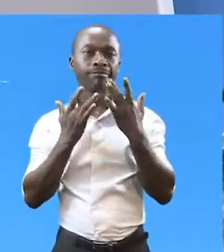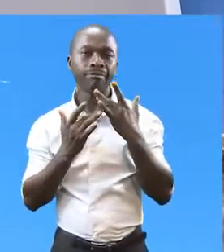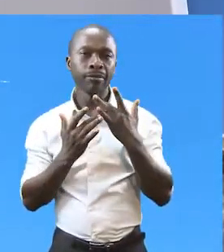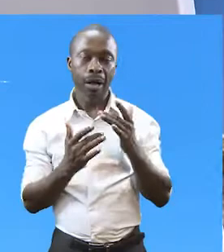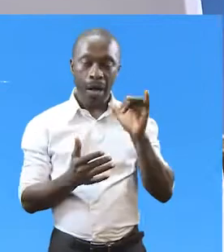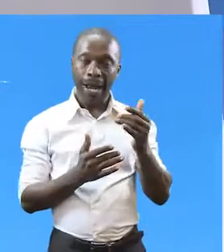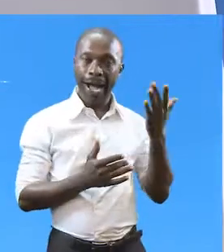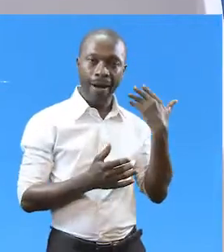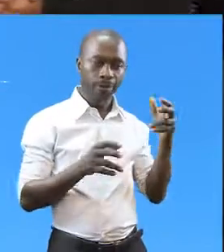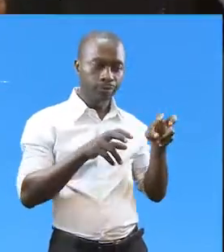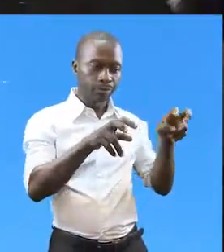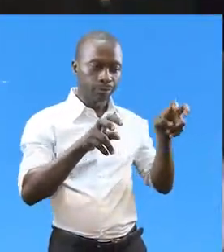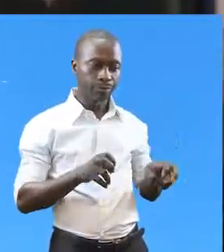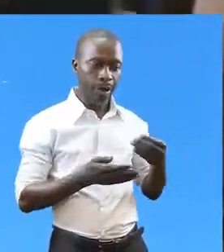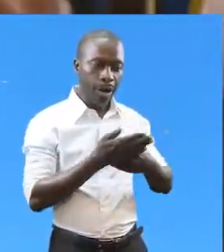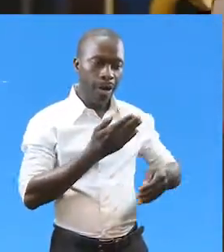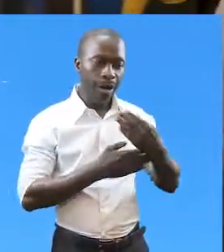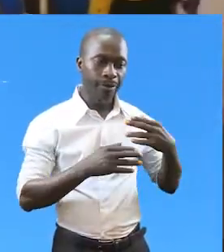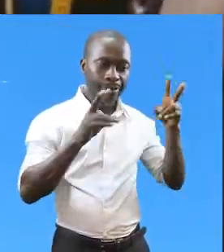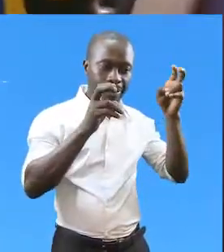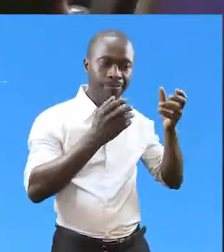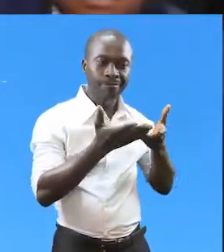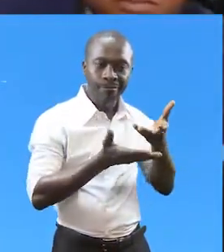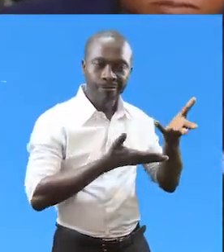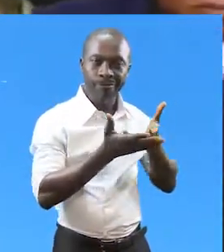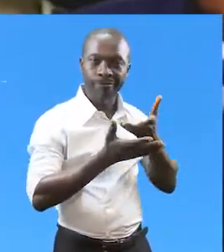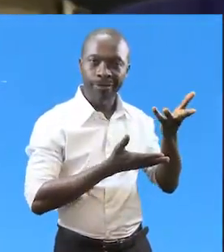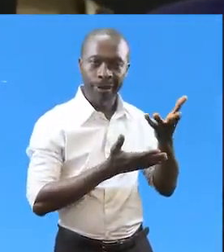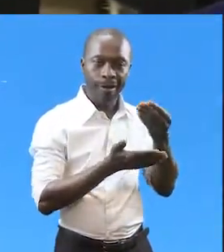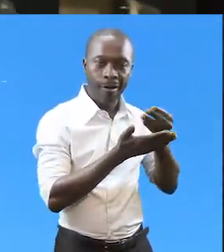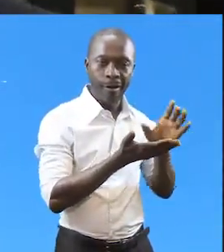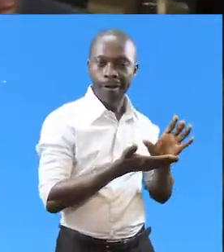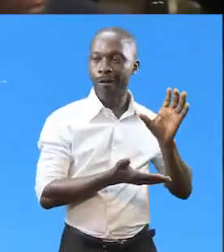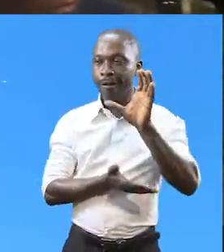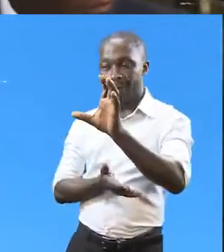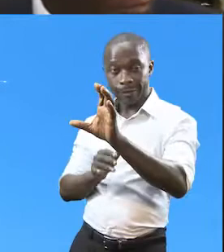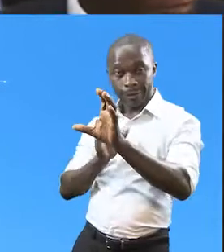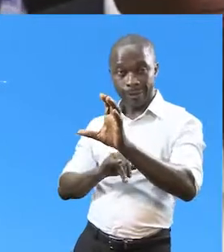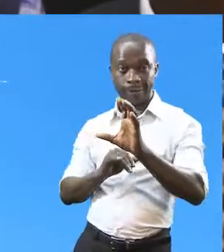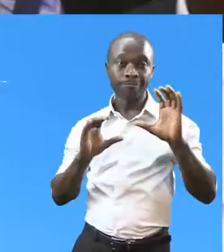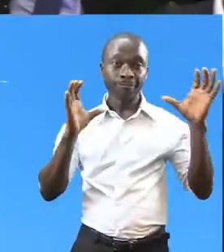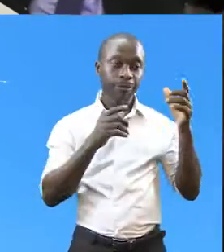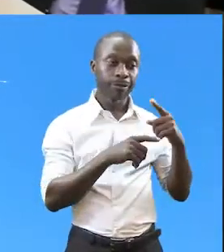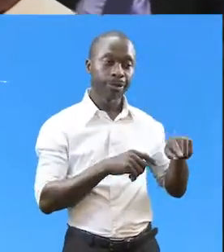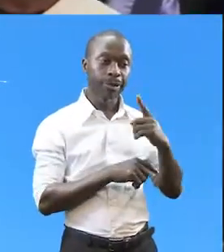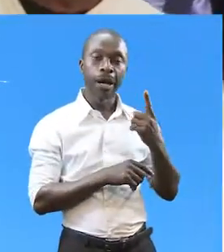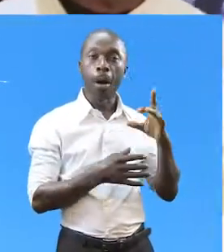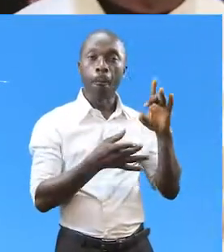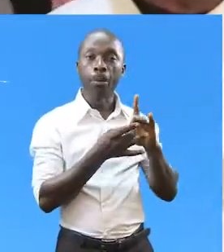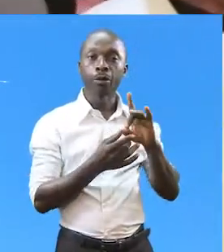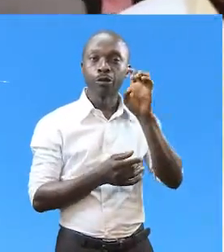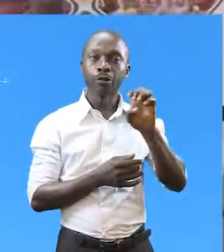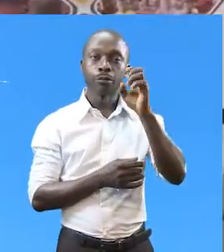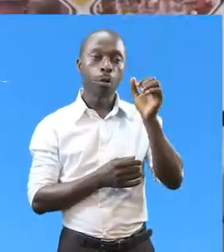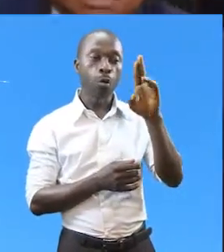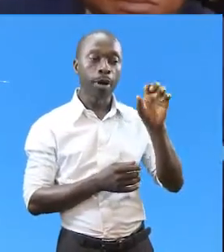faveur d'une convention de financement signée par la Société Générale Cameroun et la Banque Européenne